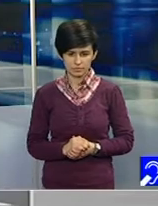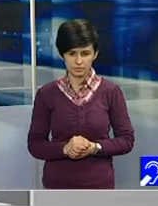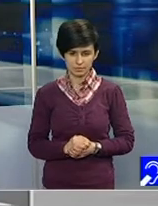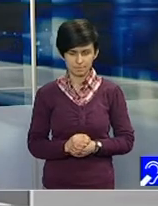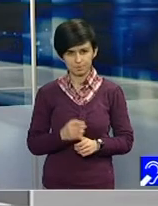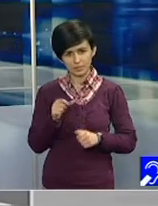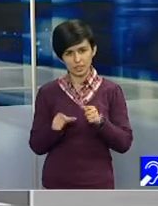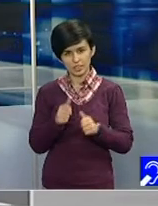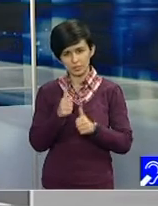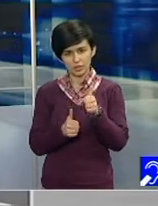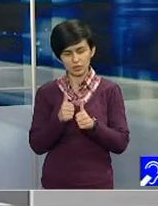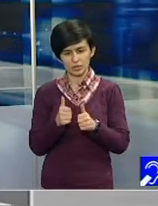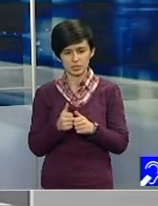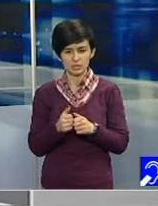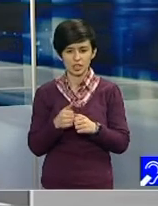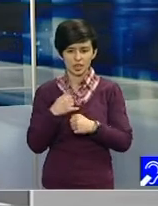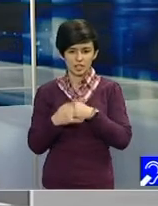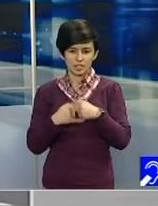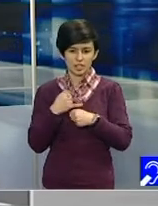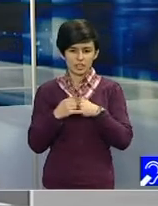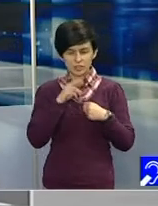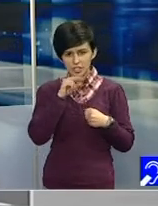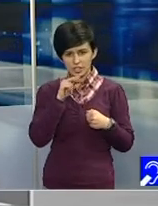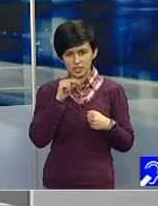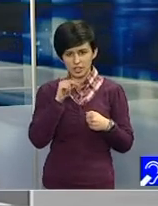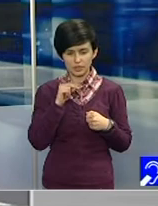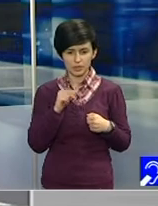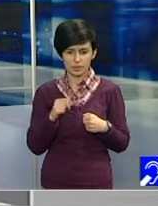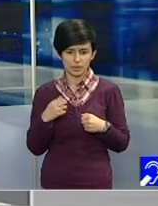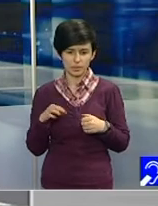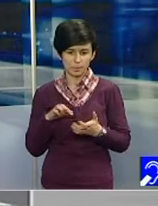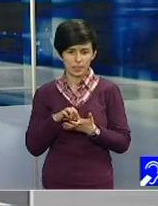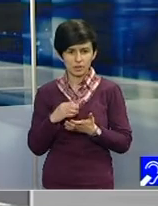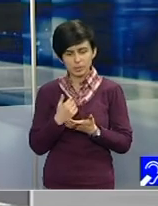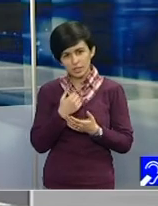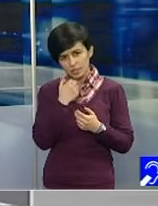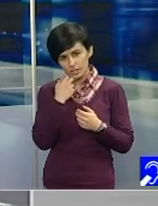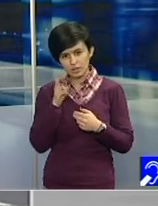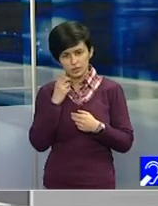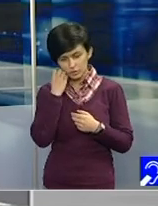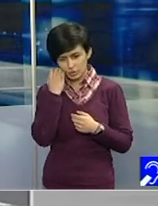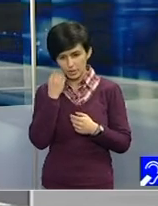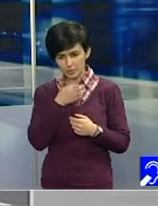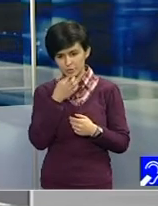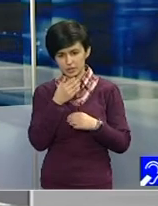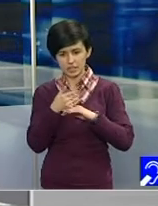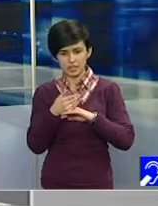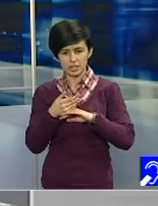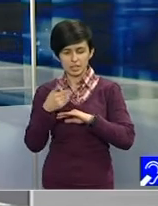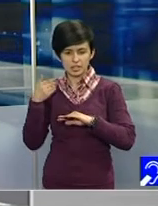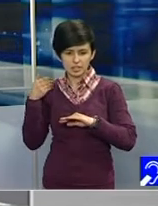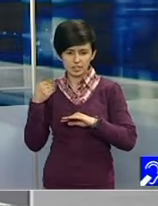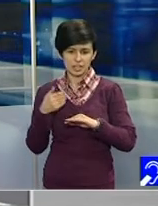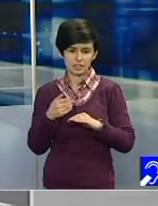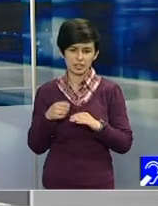Despre concursul internațional Jazz in the Park vorbim acum, doamnelor, domnilor, așa cum v-am promis la începutul ediției de astăzi, Transilvania Zi, Corina Brândușan a